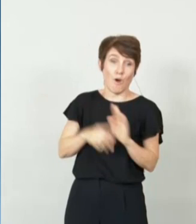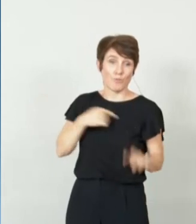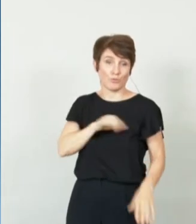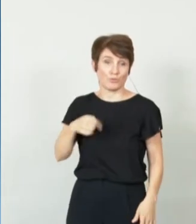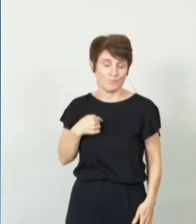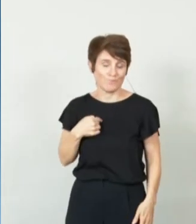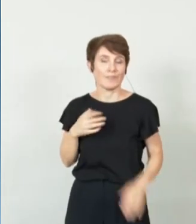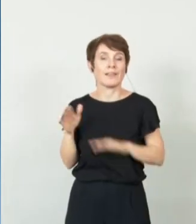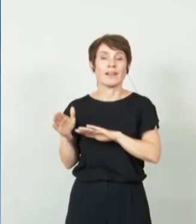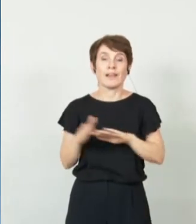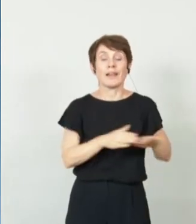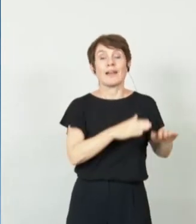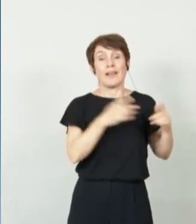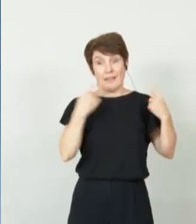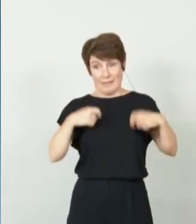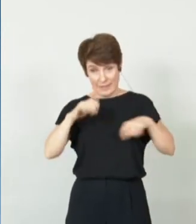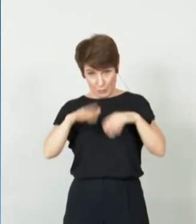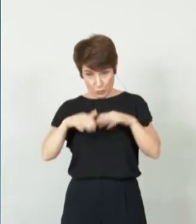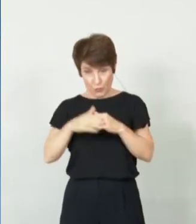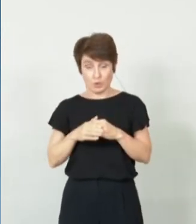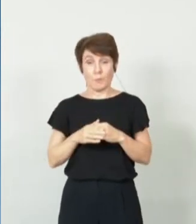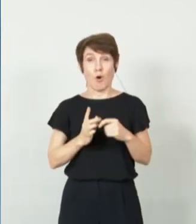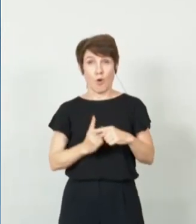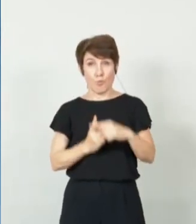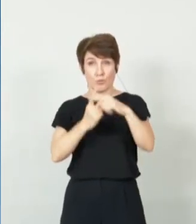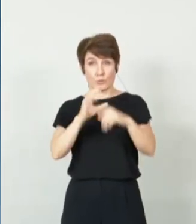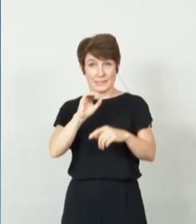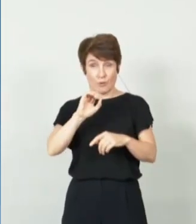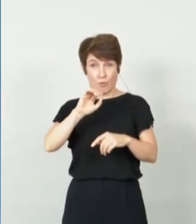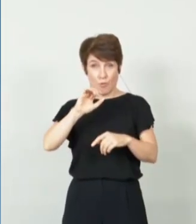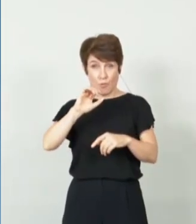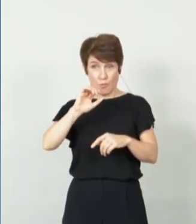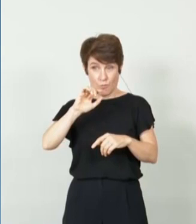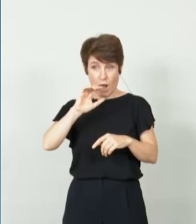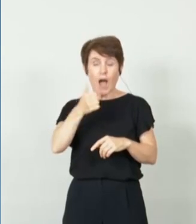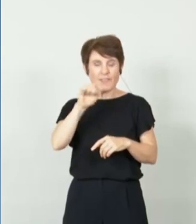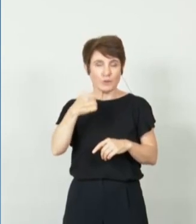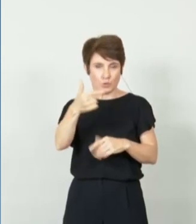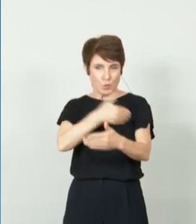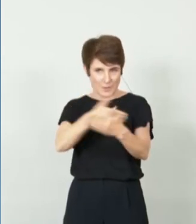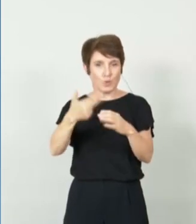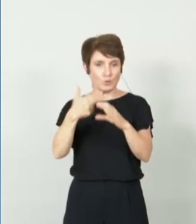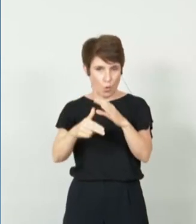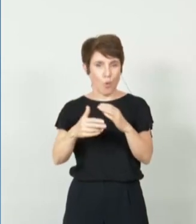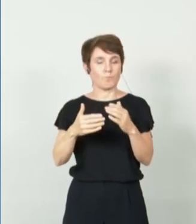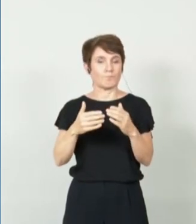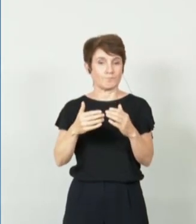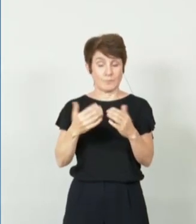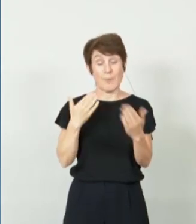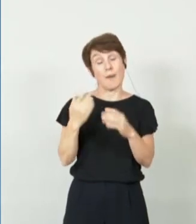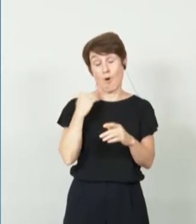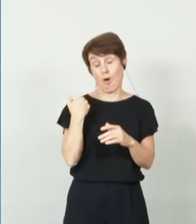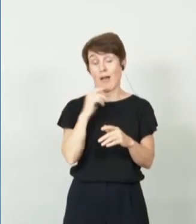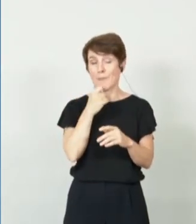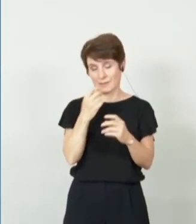dépenses de fonctionnement un rehaussement de 1,2 millions d'euros par rapport à mars cela concerne pour les